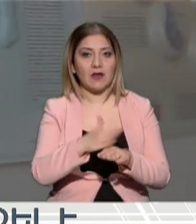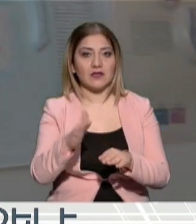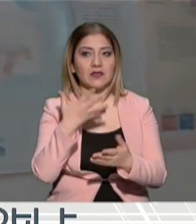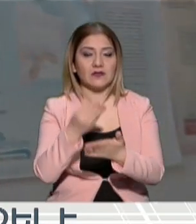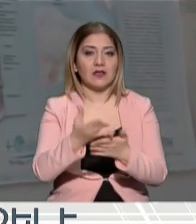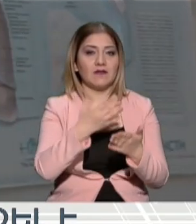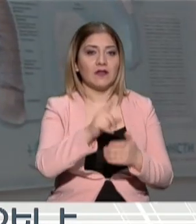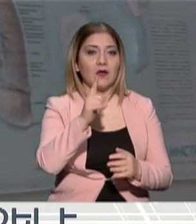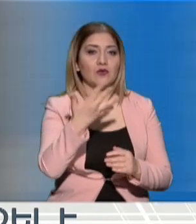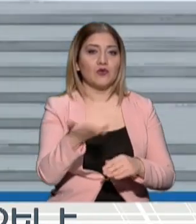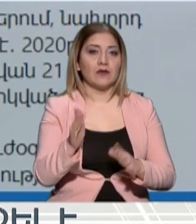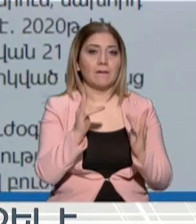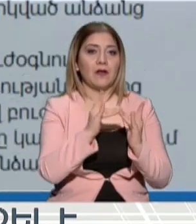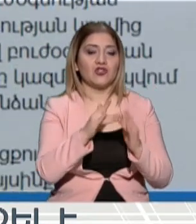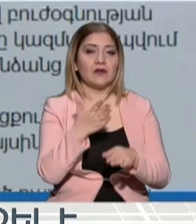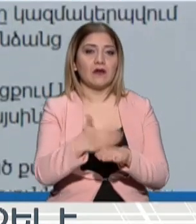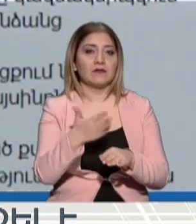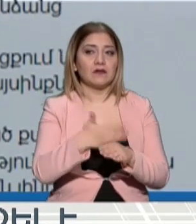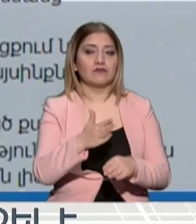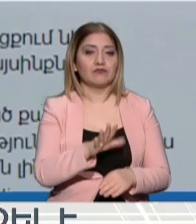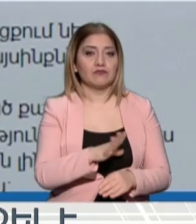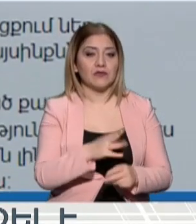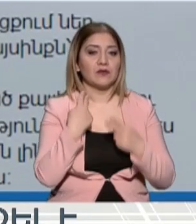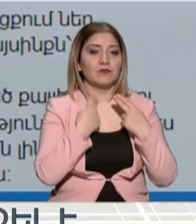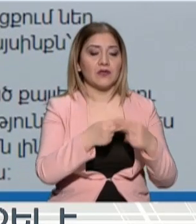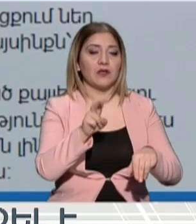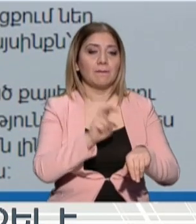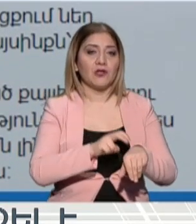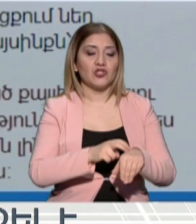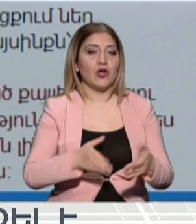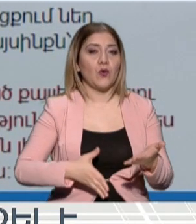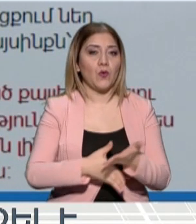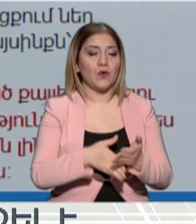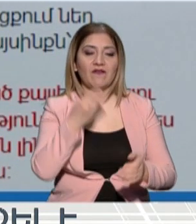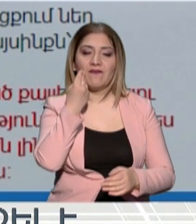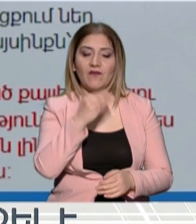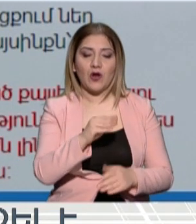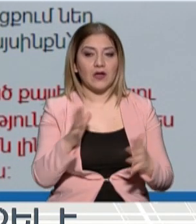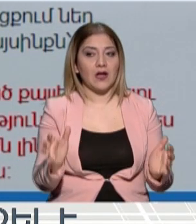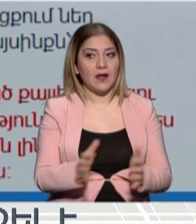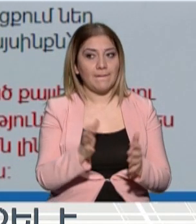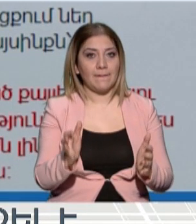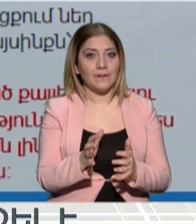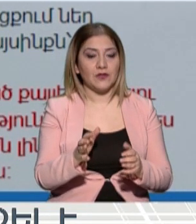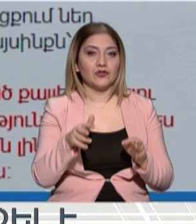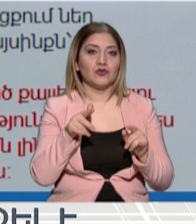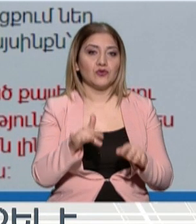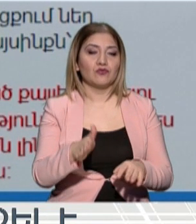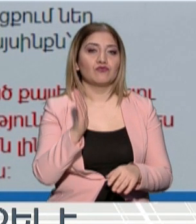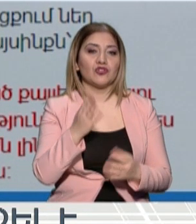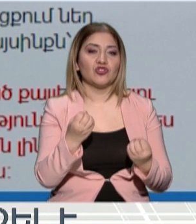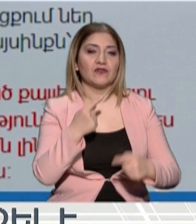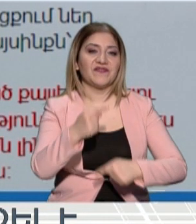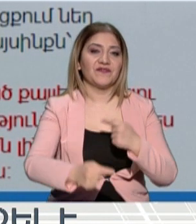եղել 150 մահճակալ։ Քրեակատարողական հիմնարկներում բժշկական օգնության բարձր որակի ապահովման ուղղված քայլերը կրելու